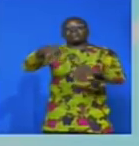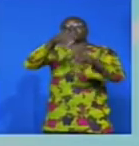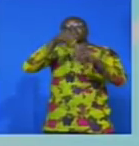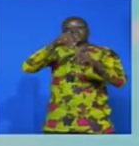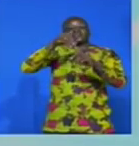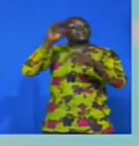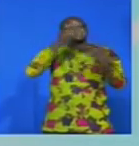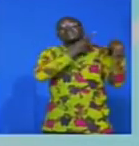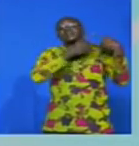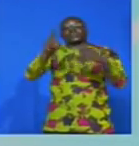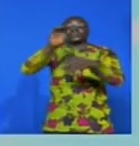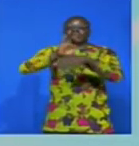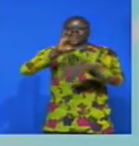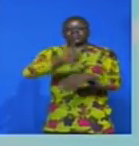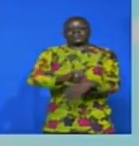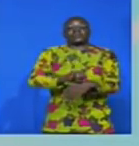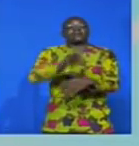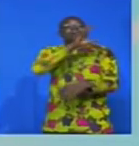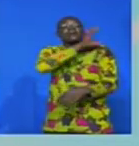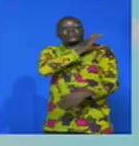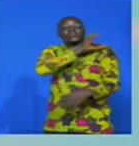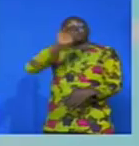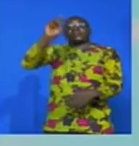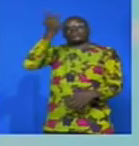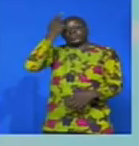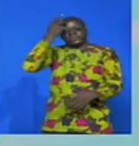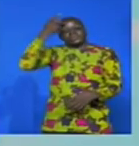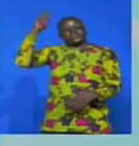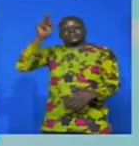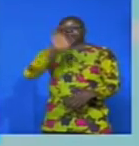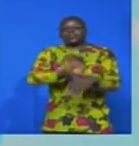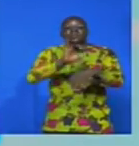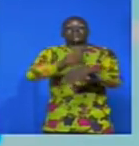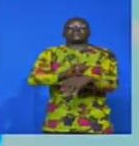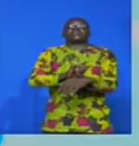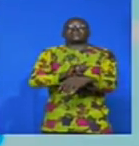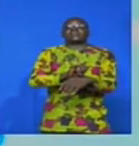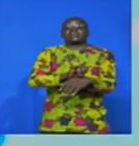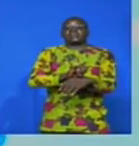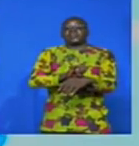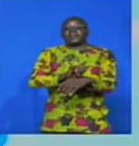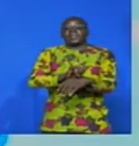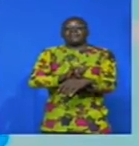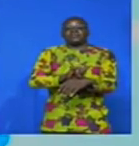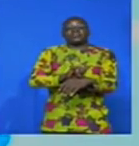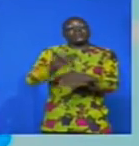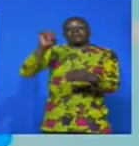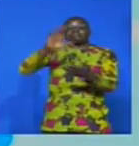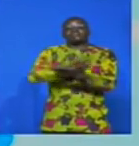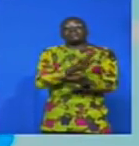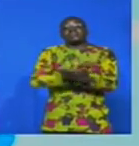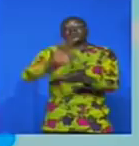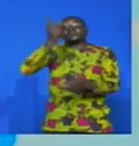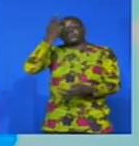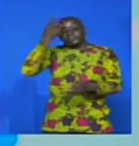depuis Yamoussoukro, la capitale politique ivoirienne. Un référentiel de politique